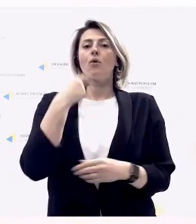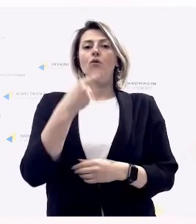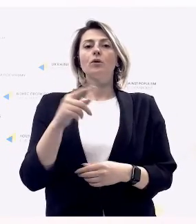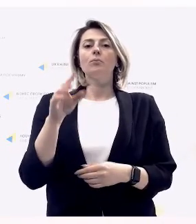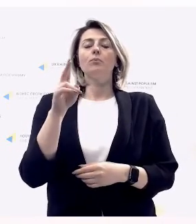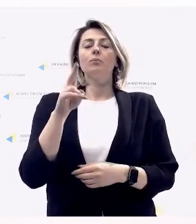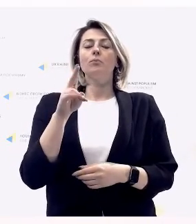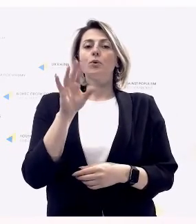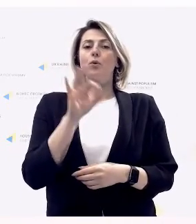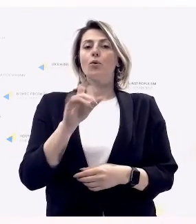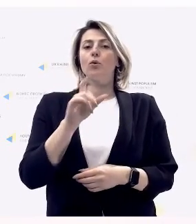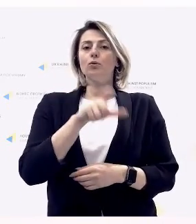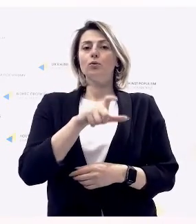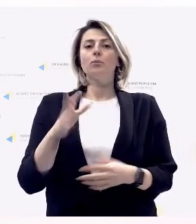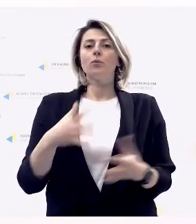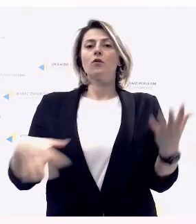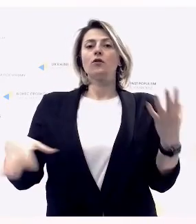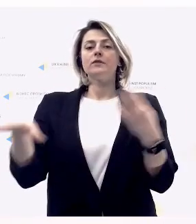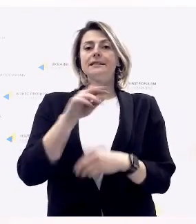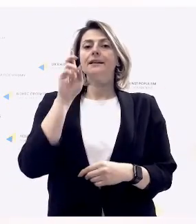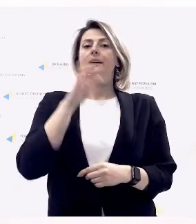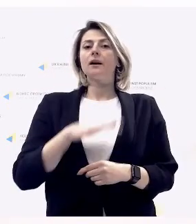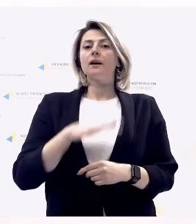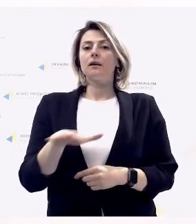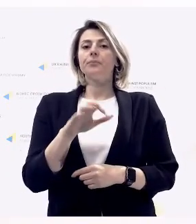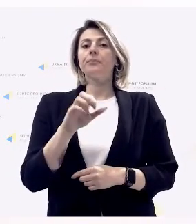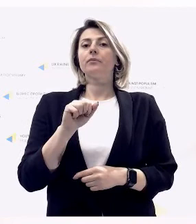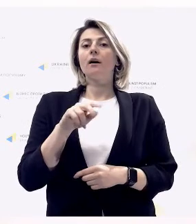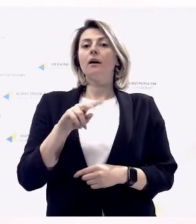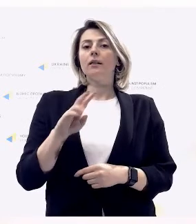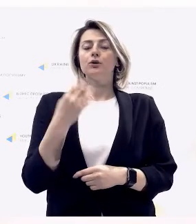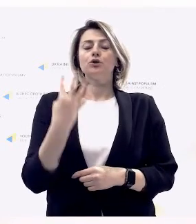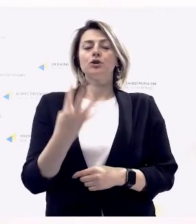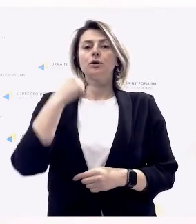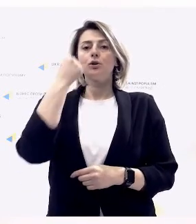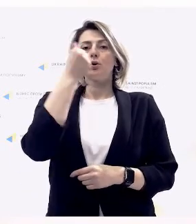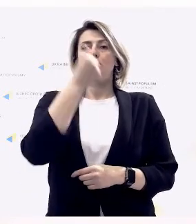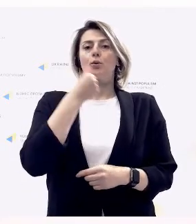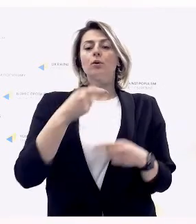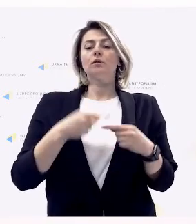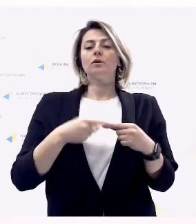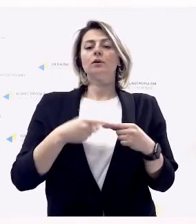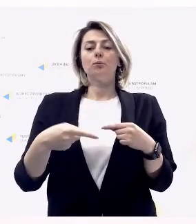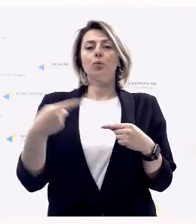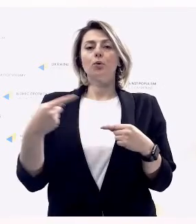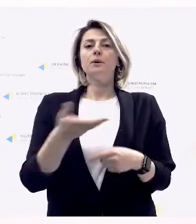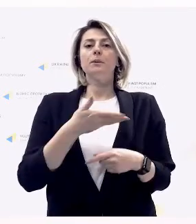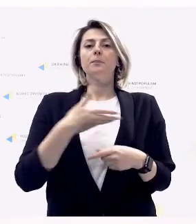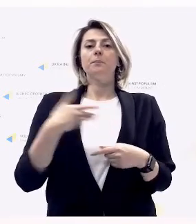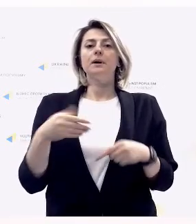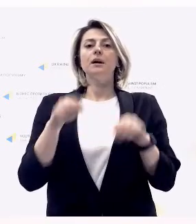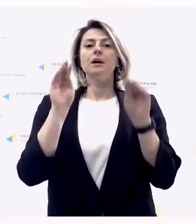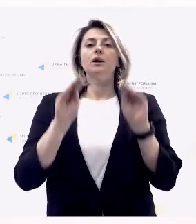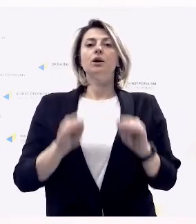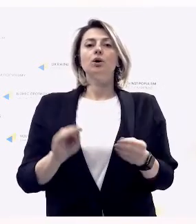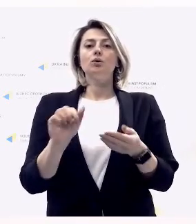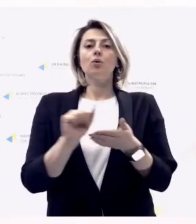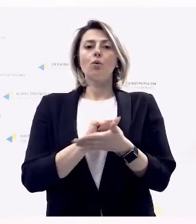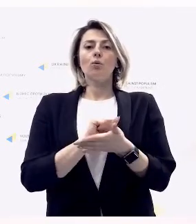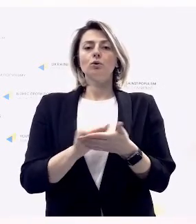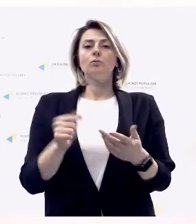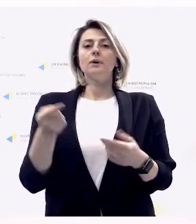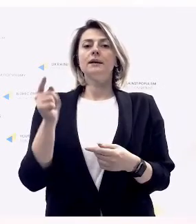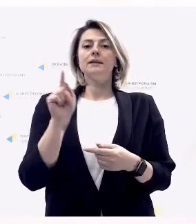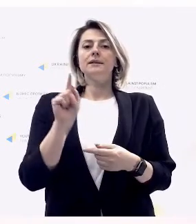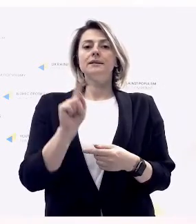по всій країні, але 4 роки поспіль ми документуємо ті ж самі